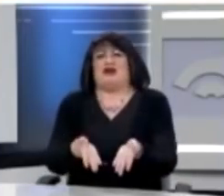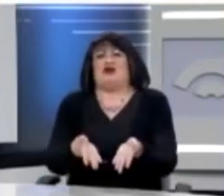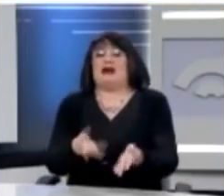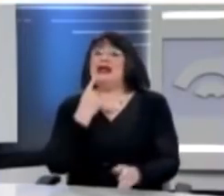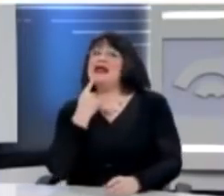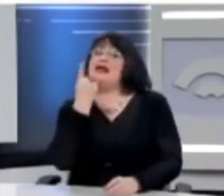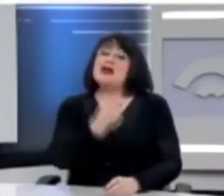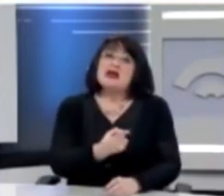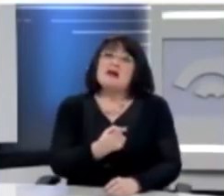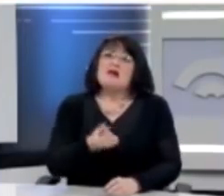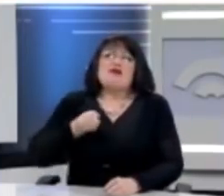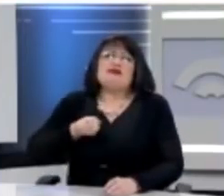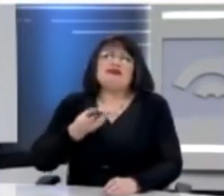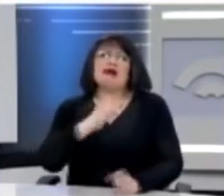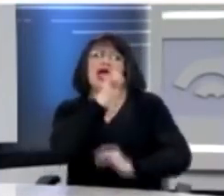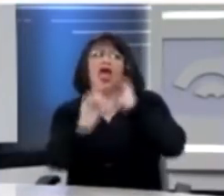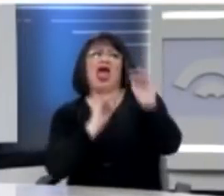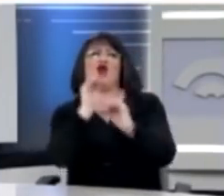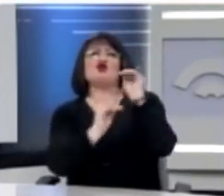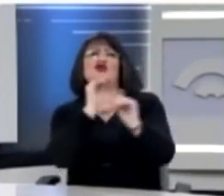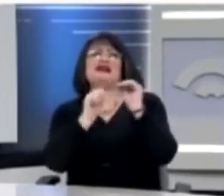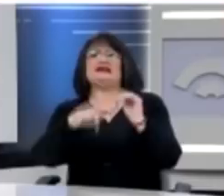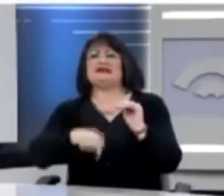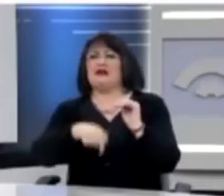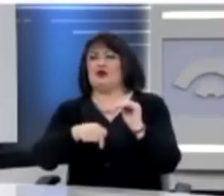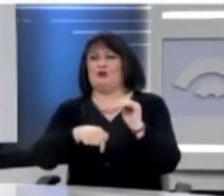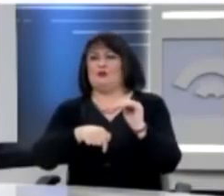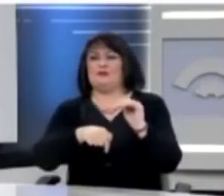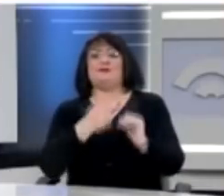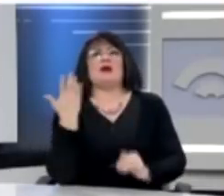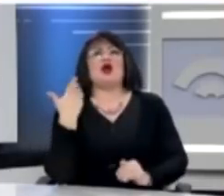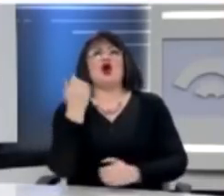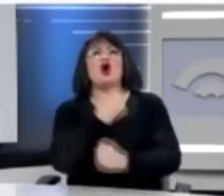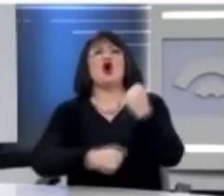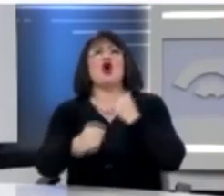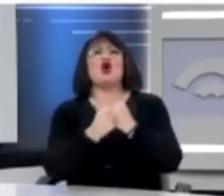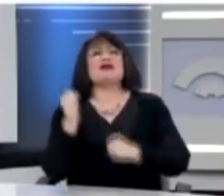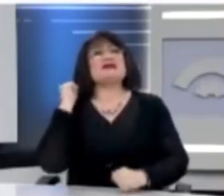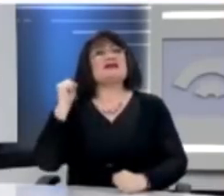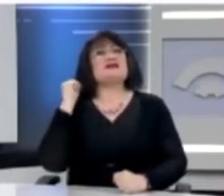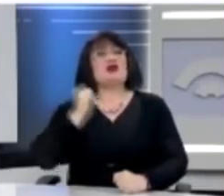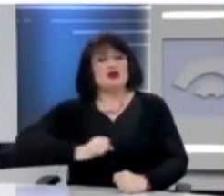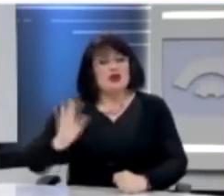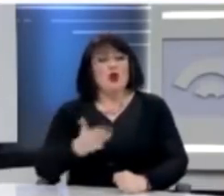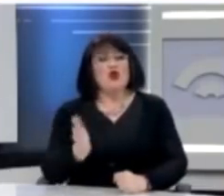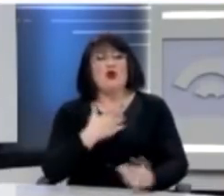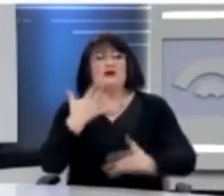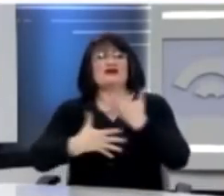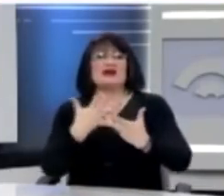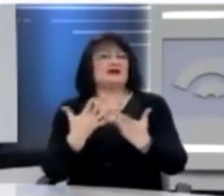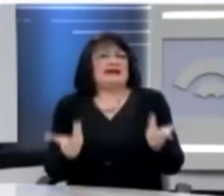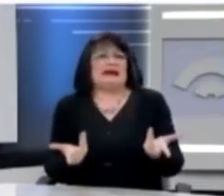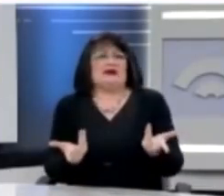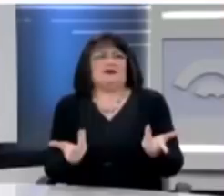έχουμε καταθέσει δεκάδες ερωτήσεις μέσα εδώ σε αυτή τη Βουλή τα τελευταία χρόνια για συνδικαλιστικές διώξεις. Την